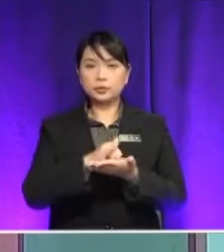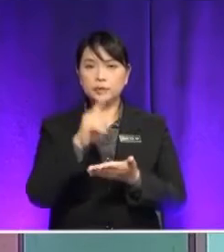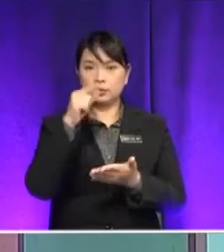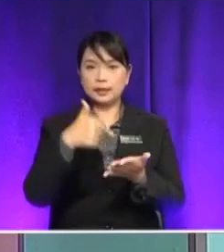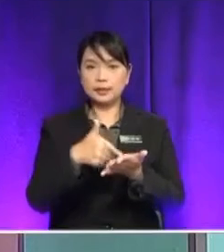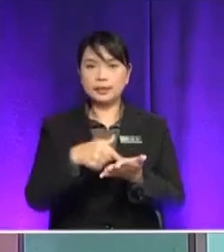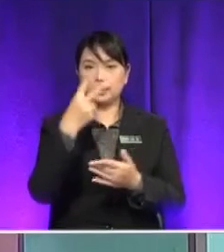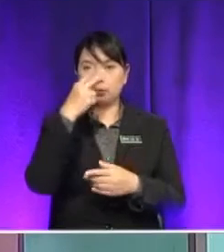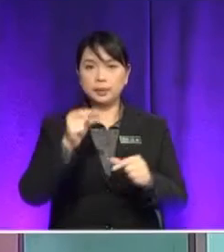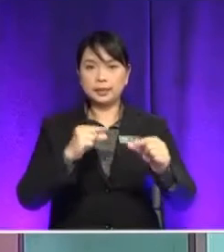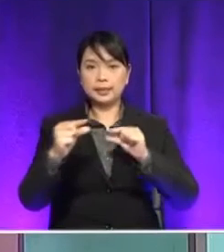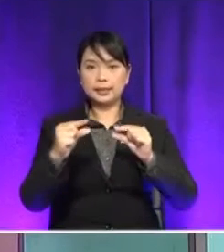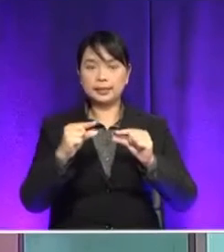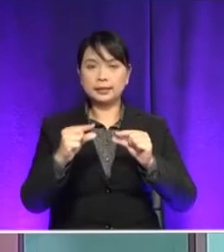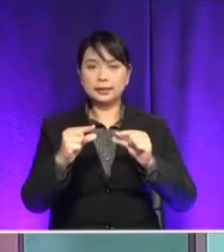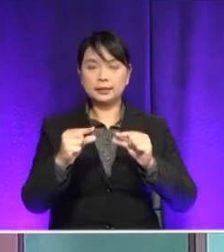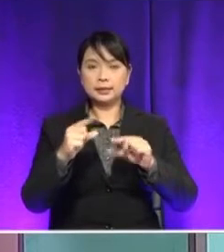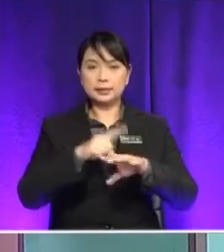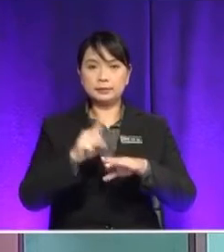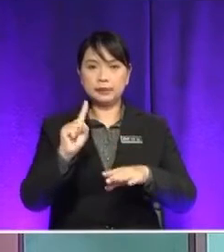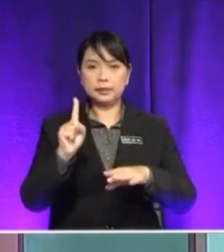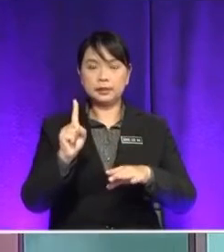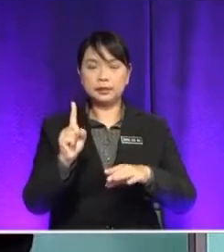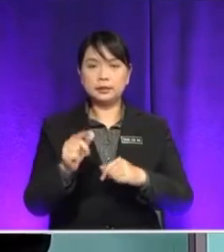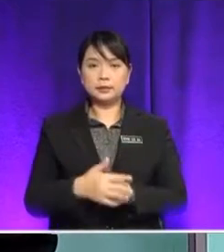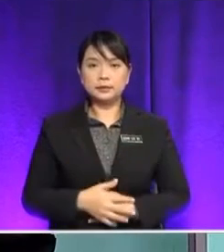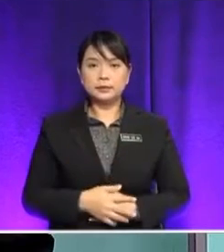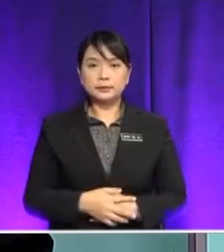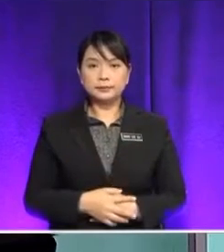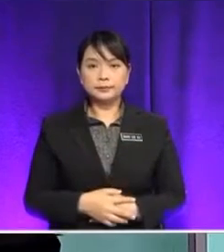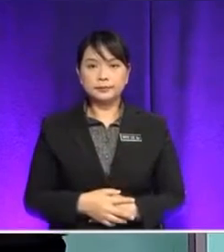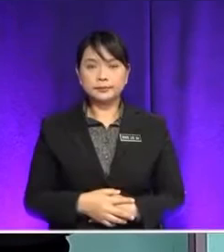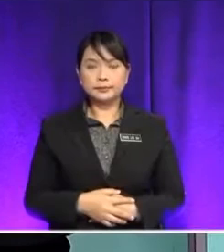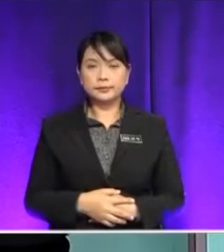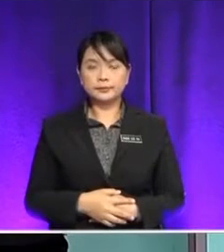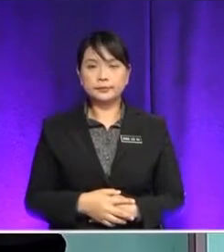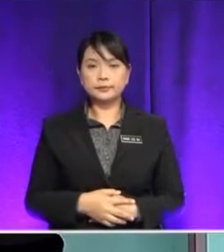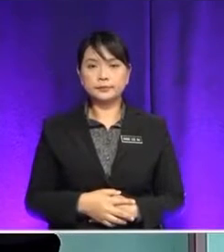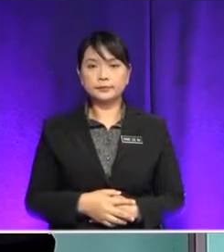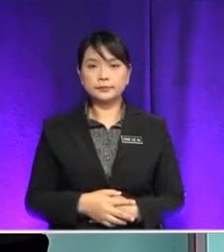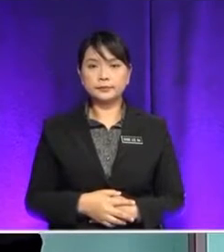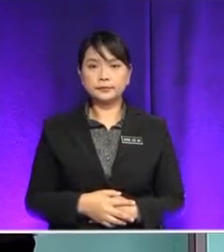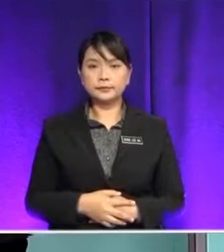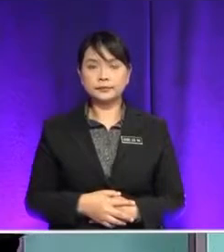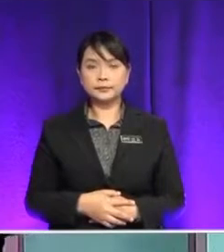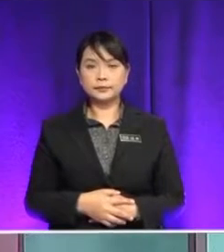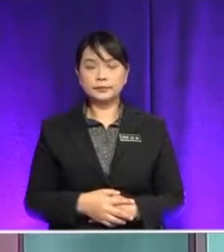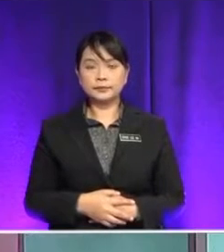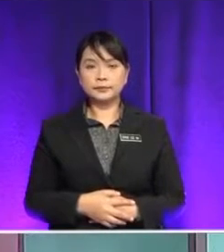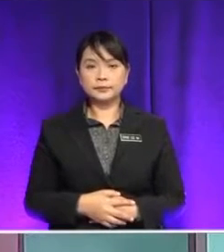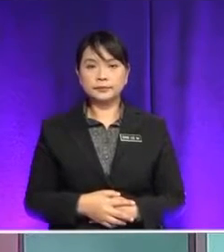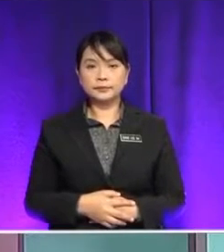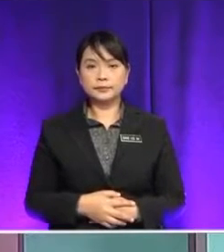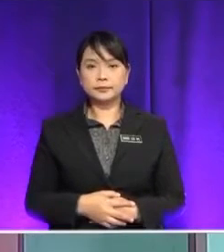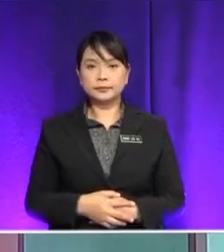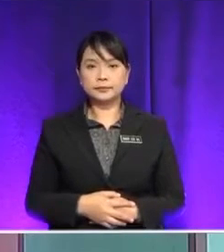menggunakan anak panah pergi Aya di hadapan ini berlawanan Alona kalau berlawanan amis tidak akan bertemulah ya batin debile dapetin